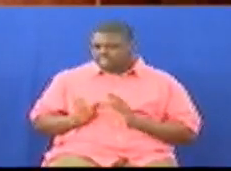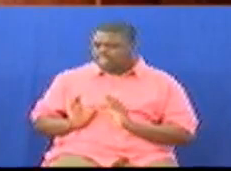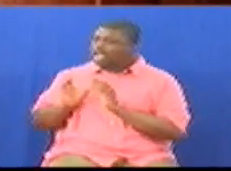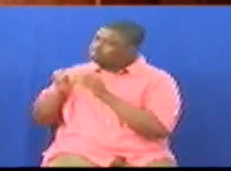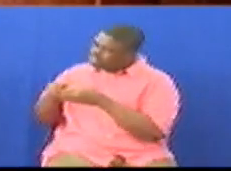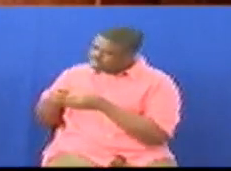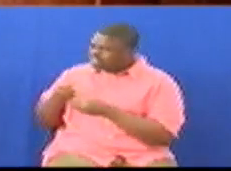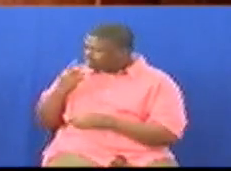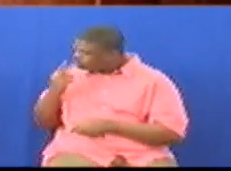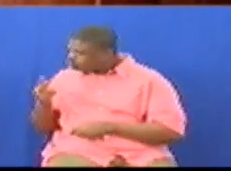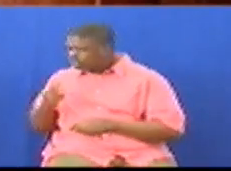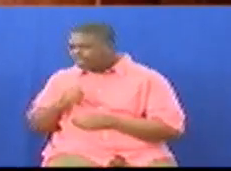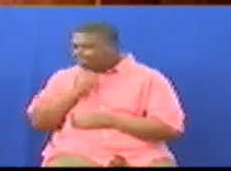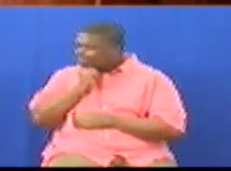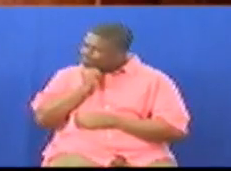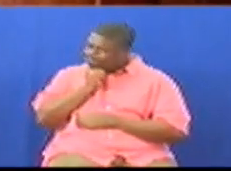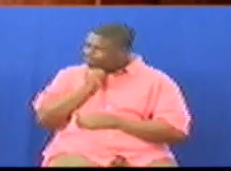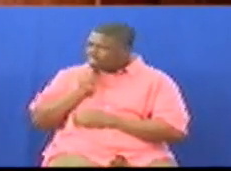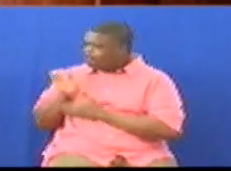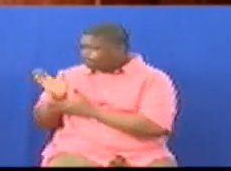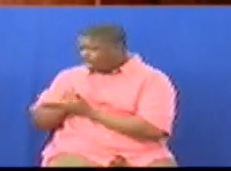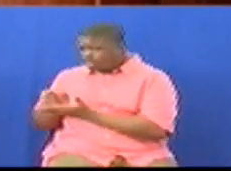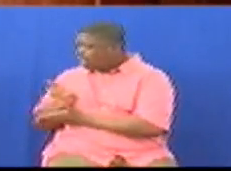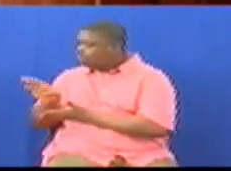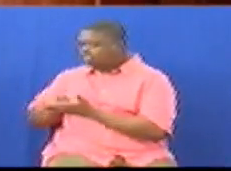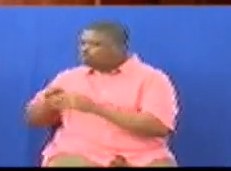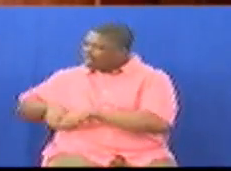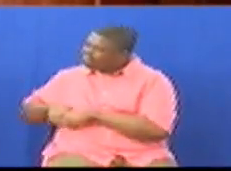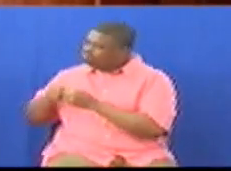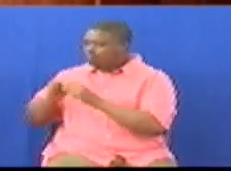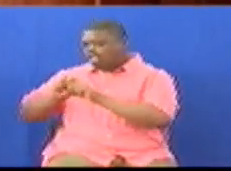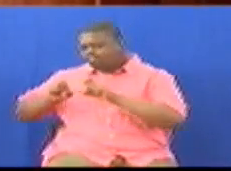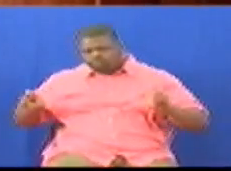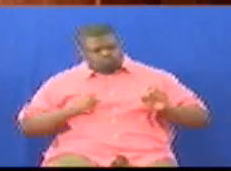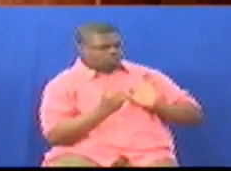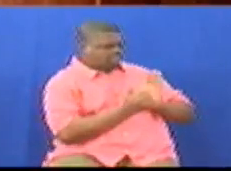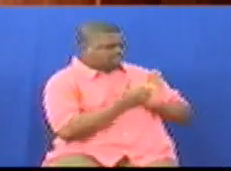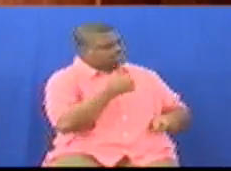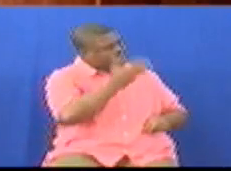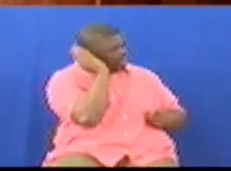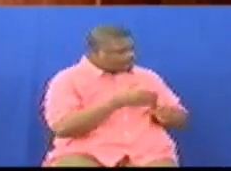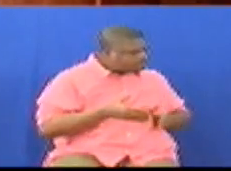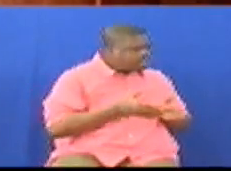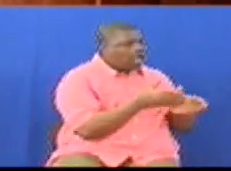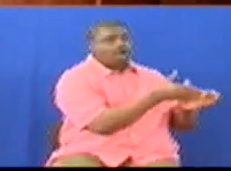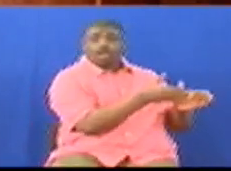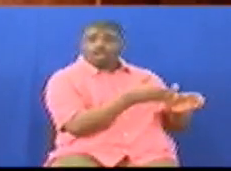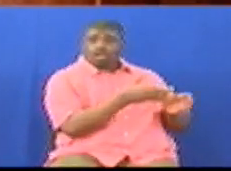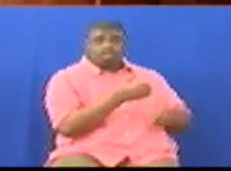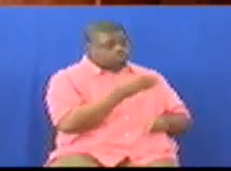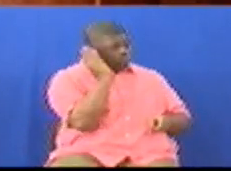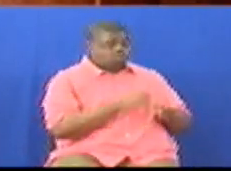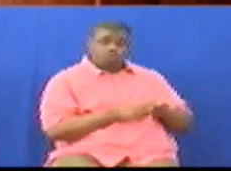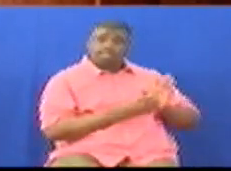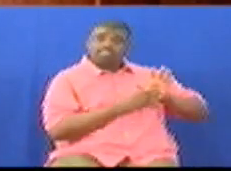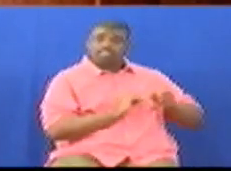kwamba hiyo tano, kamati imebaini kwamba baadhi ya halmashauri zinakiuka kifungu cha 37A cha sheria ya fedha za serikali za mitaa sura ya 290